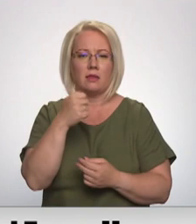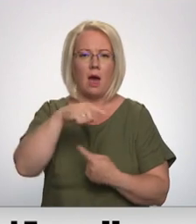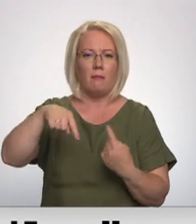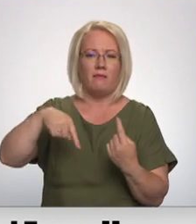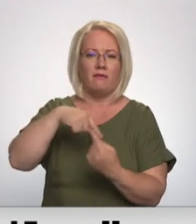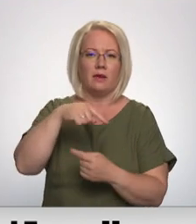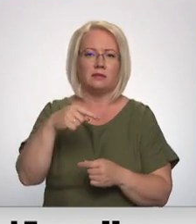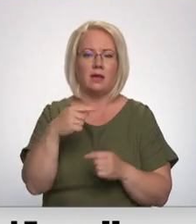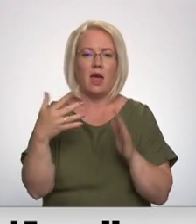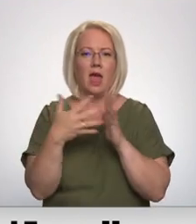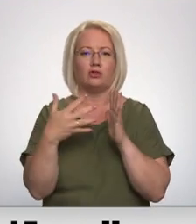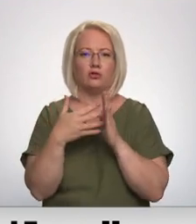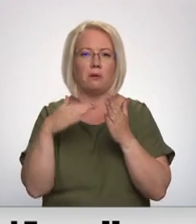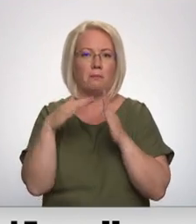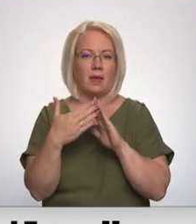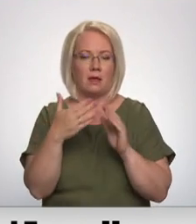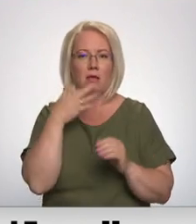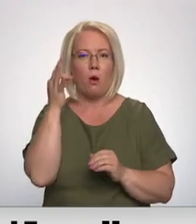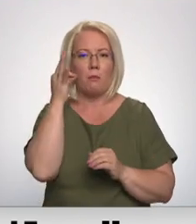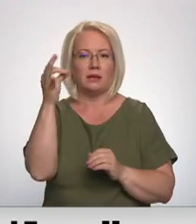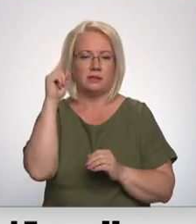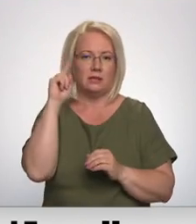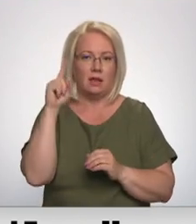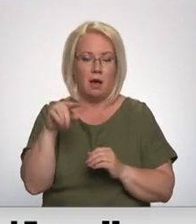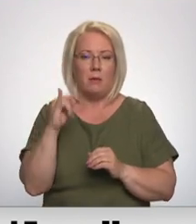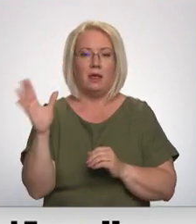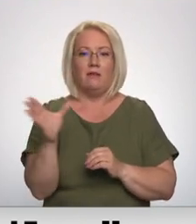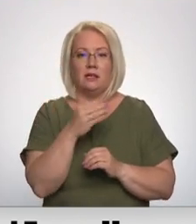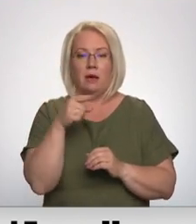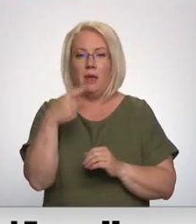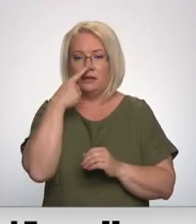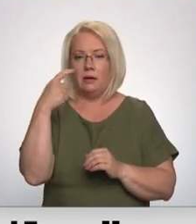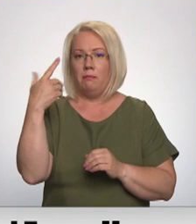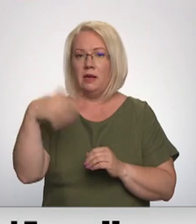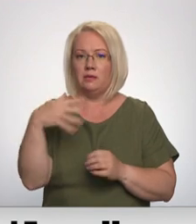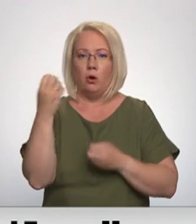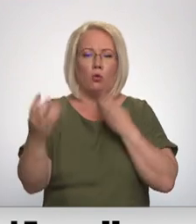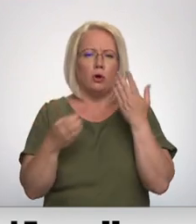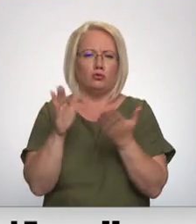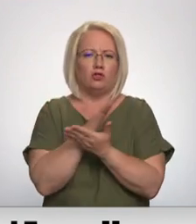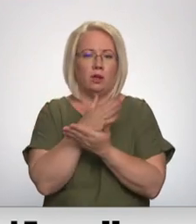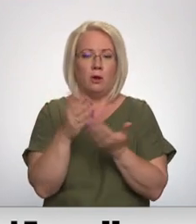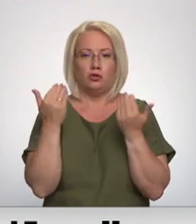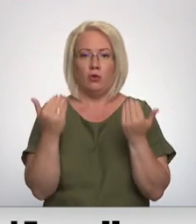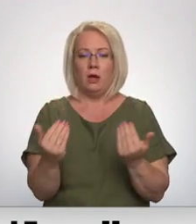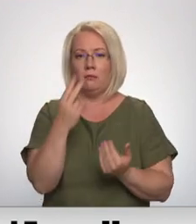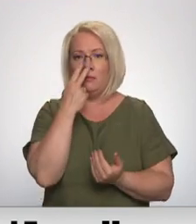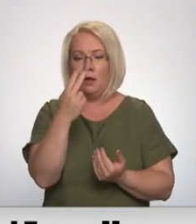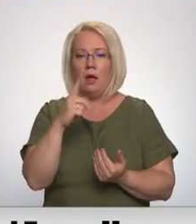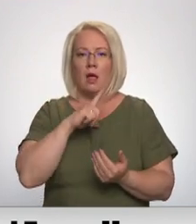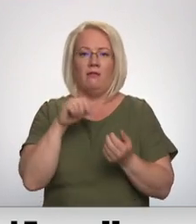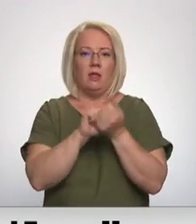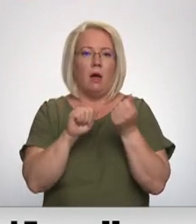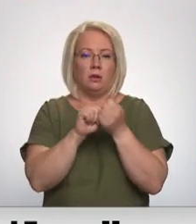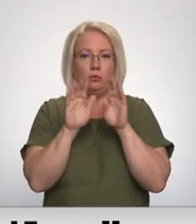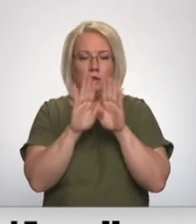skaistulas jeb ērkšķozītas pili, nav precīzi zināms. Bet visām tām 150 rožu šķirnēm, kas no šodienas skatāmas Latvijas dabas